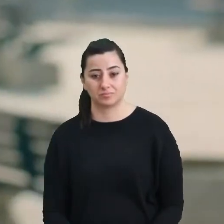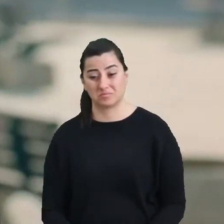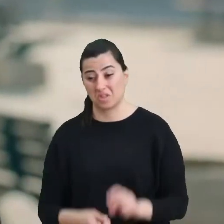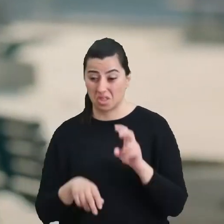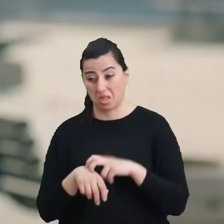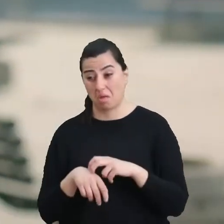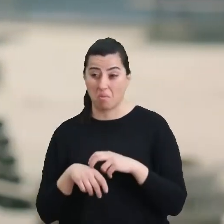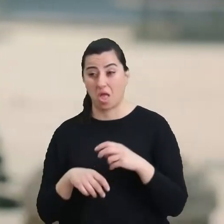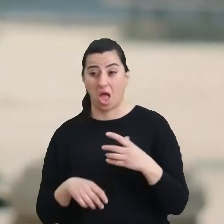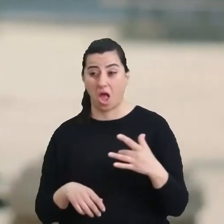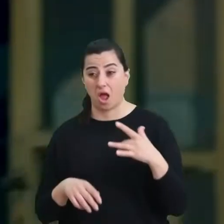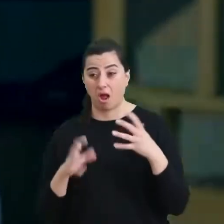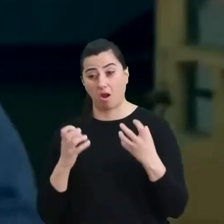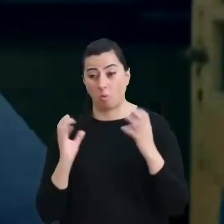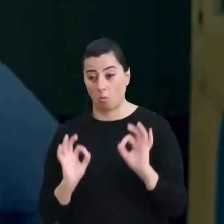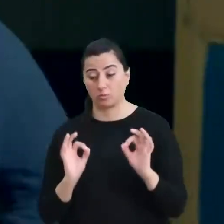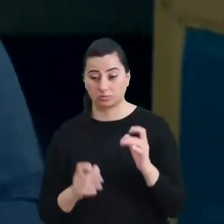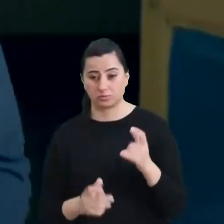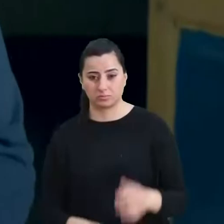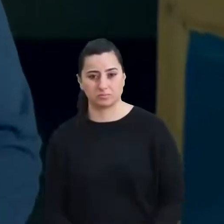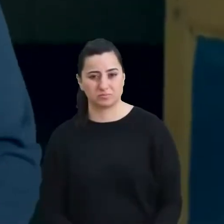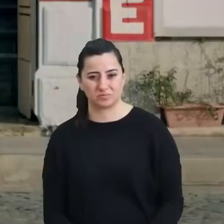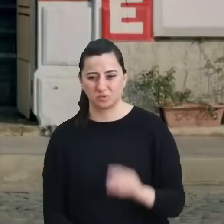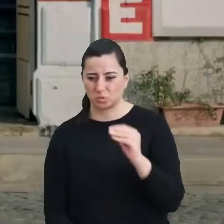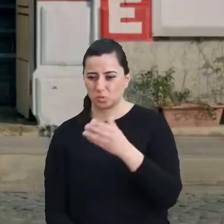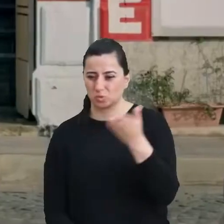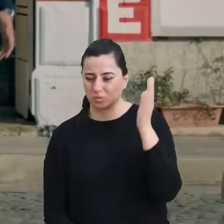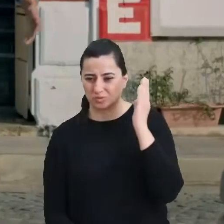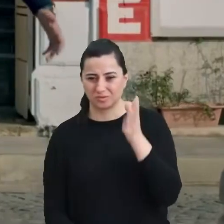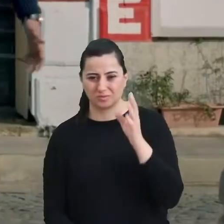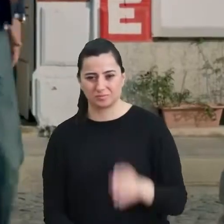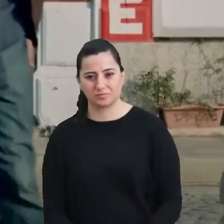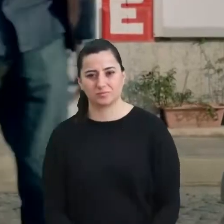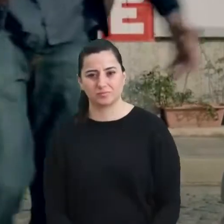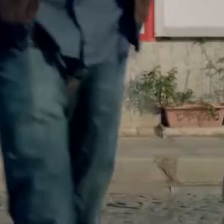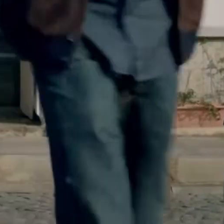İntikam macı olacak? Korla kendini. Ulan çoluk çocuğu koymuşla kapıya.